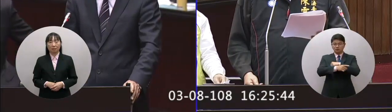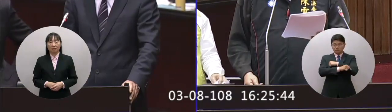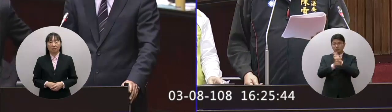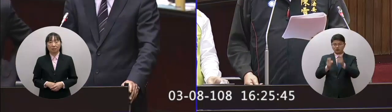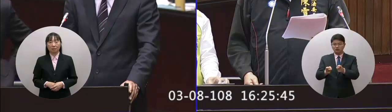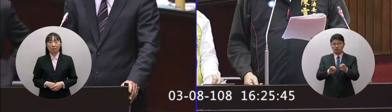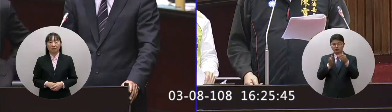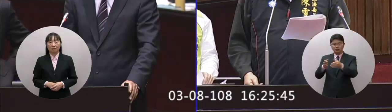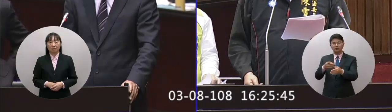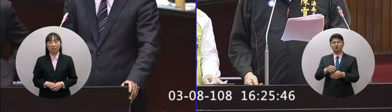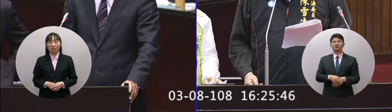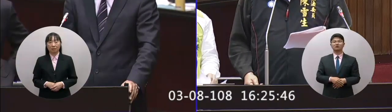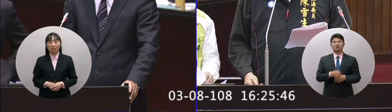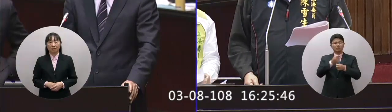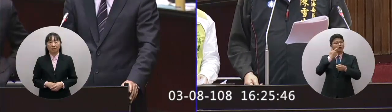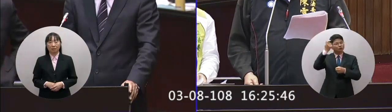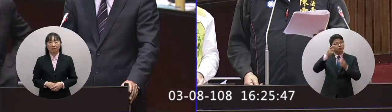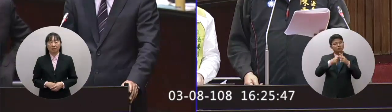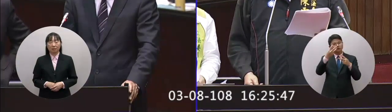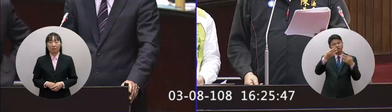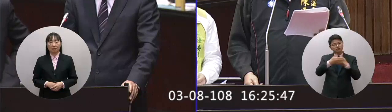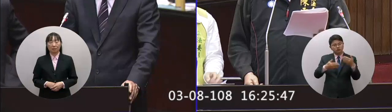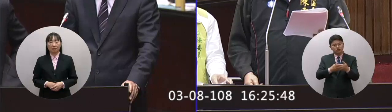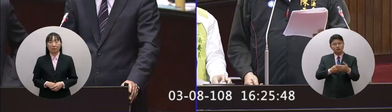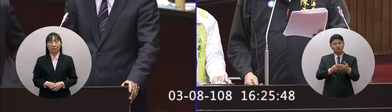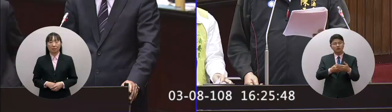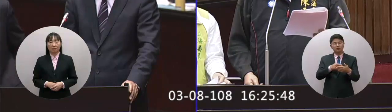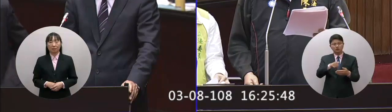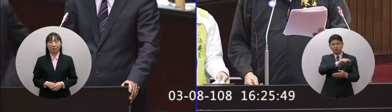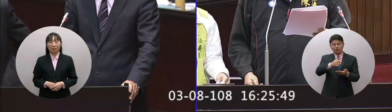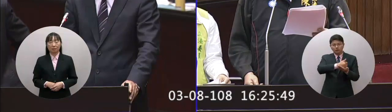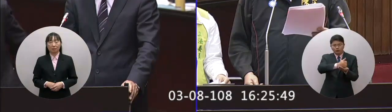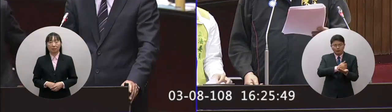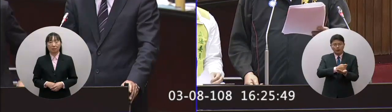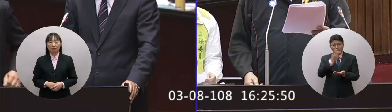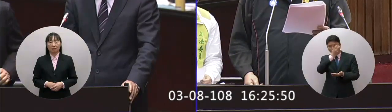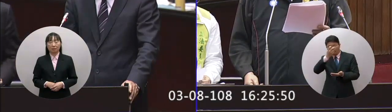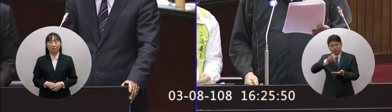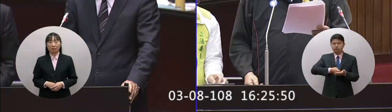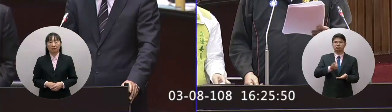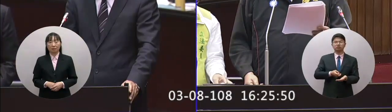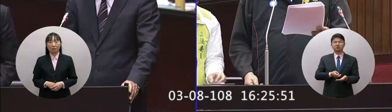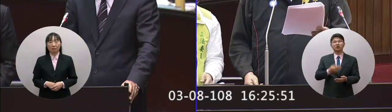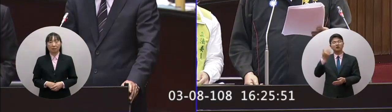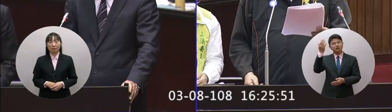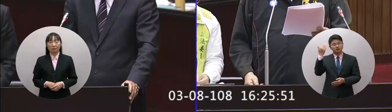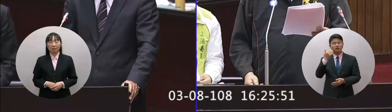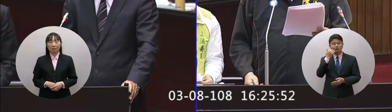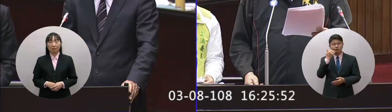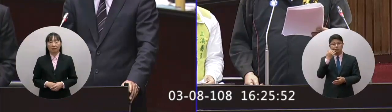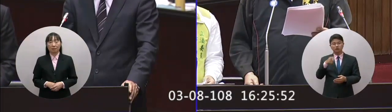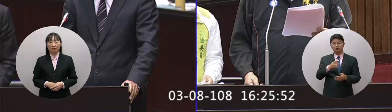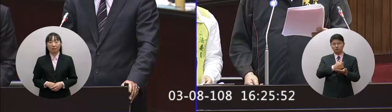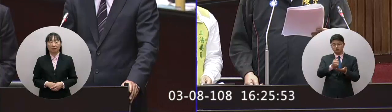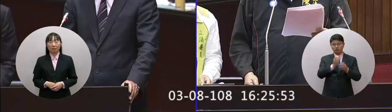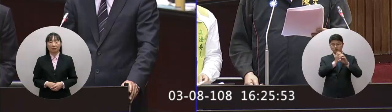马祖小三通货品采严格的一个验关标准， 也就是说过去散装的货柜